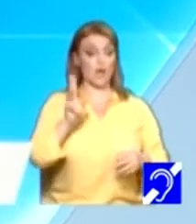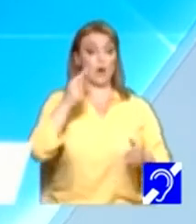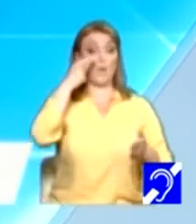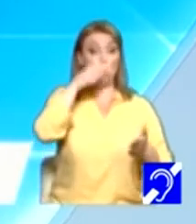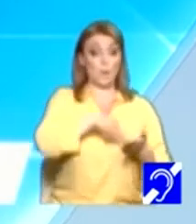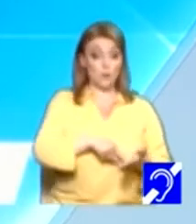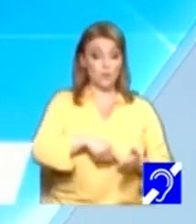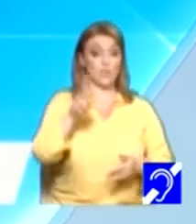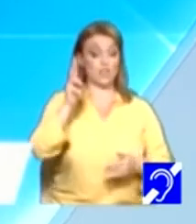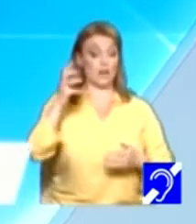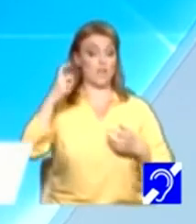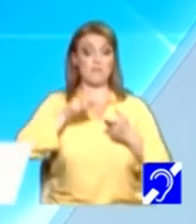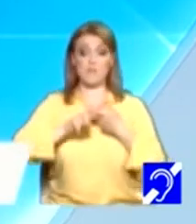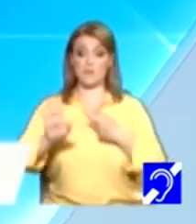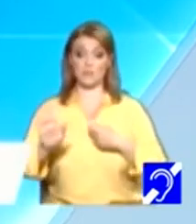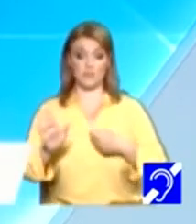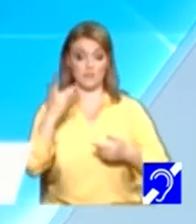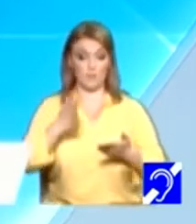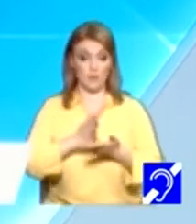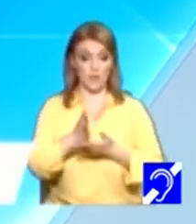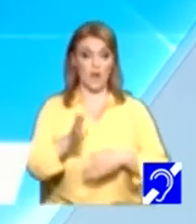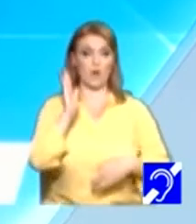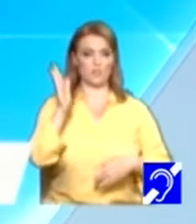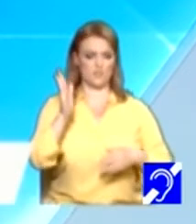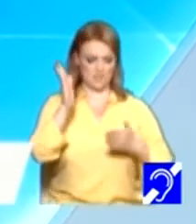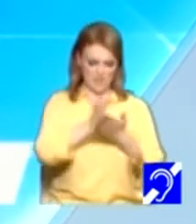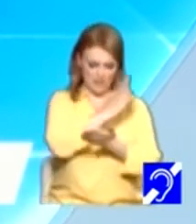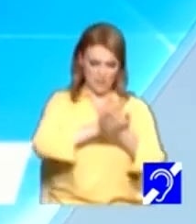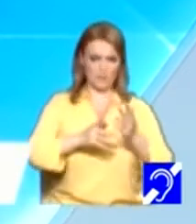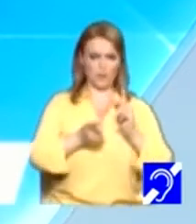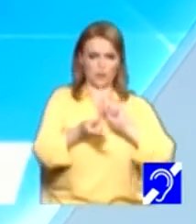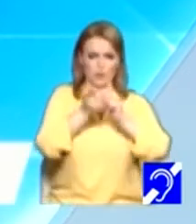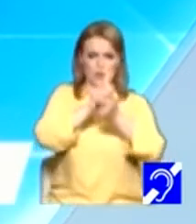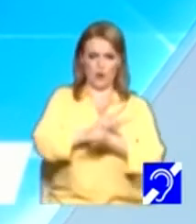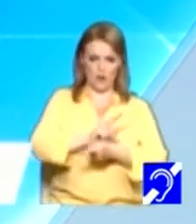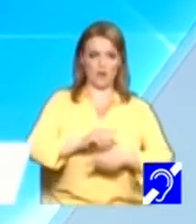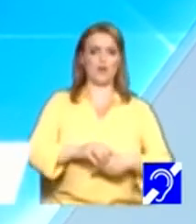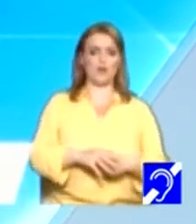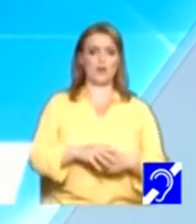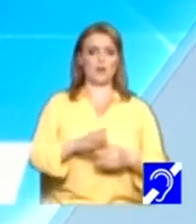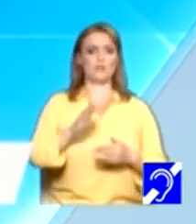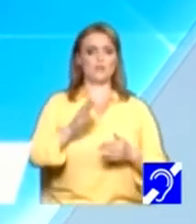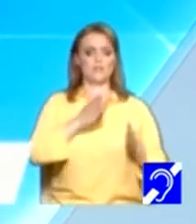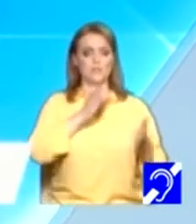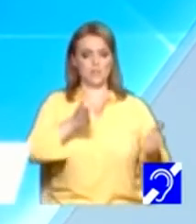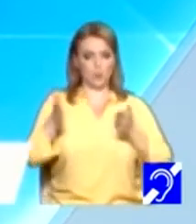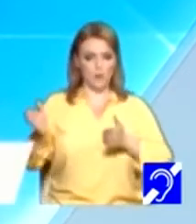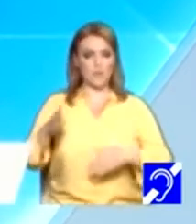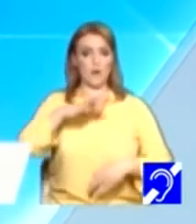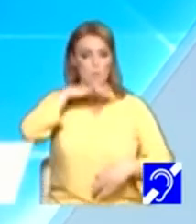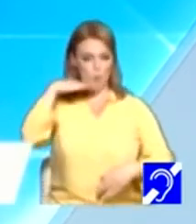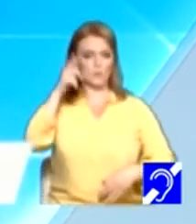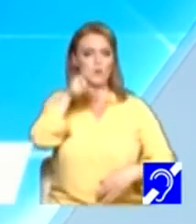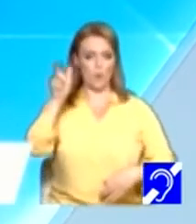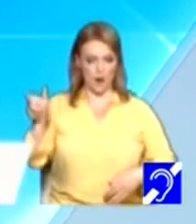partidele acum. Deci e sigur o să fie cu tot o altă situație. Mulți șmecheri au să nimerească la pușcărie și lucrurile au să